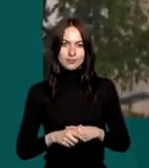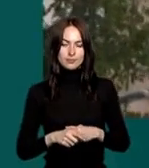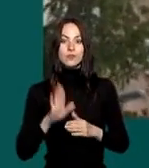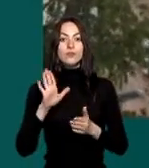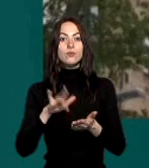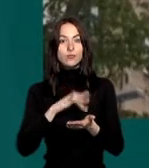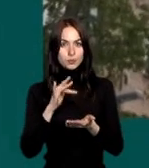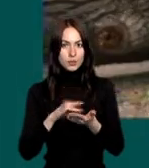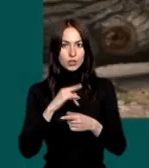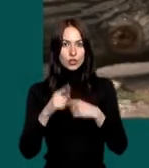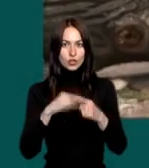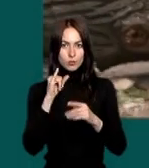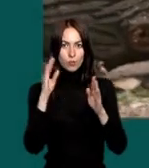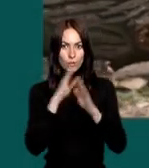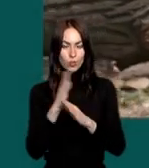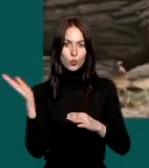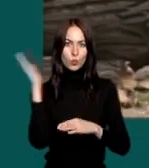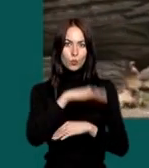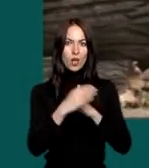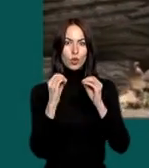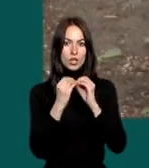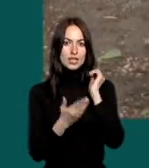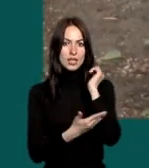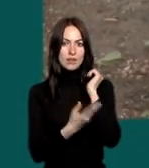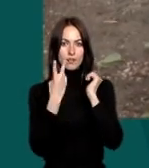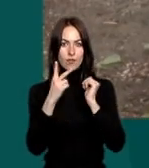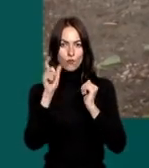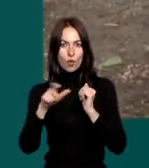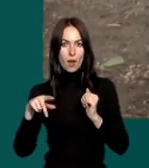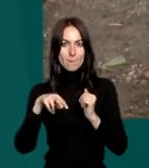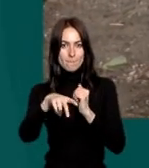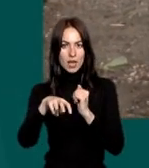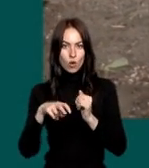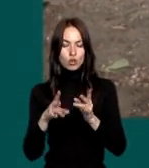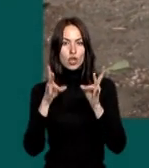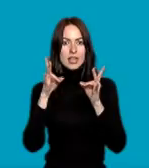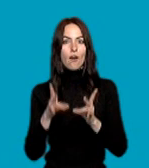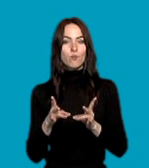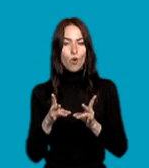У місті через негоду впало 10 дерев, двоє перехожих травмовані.